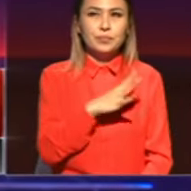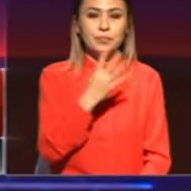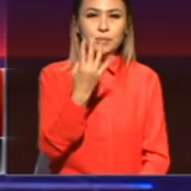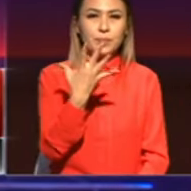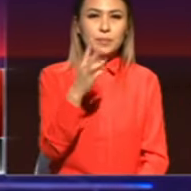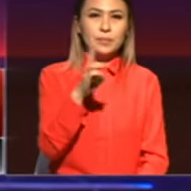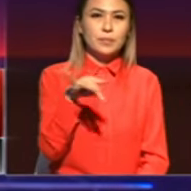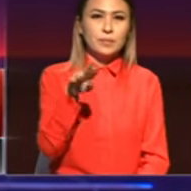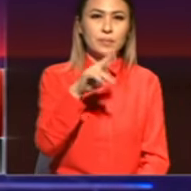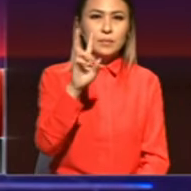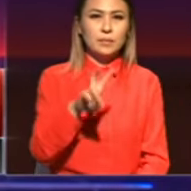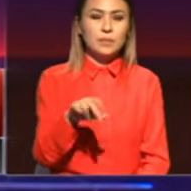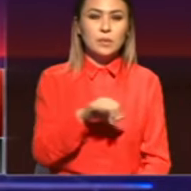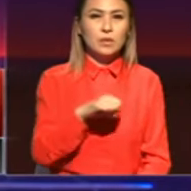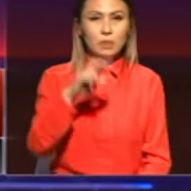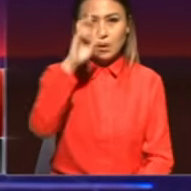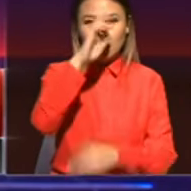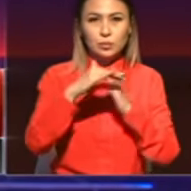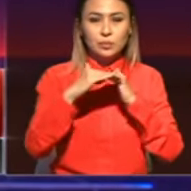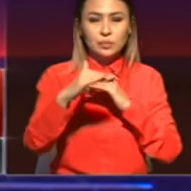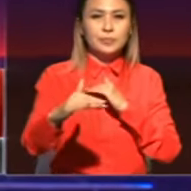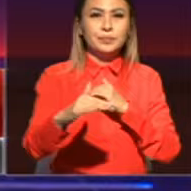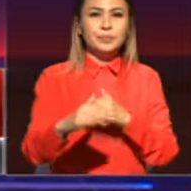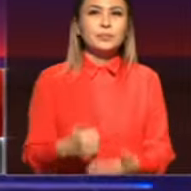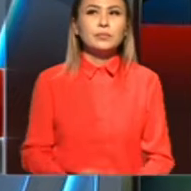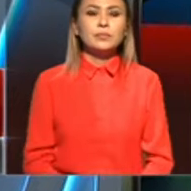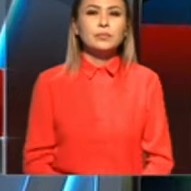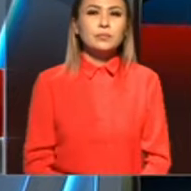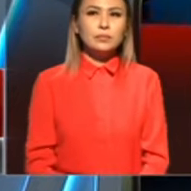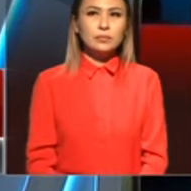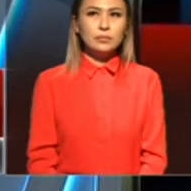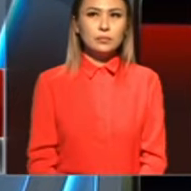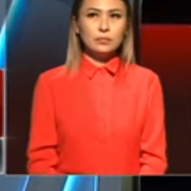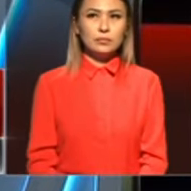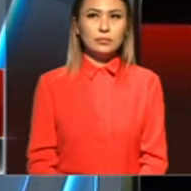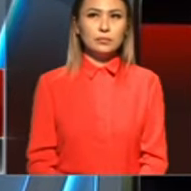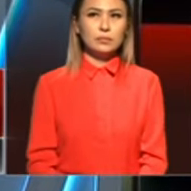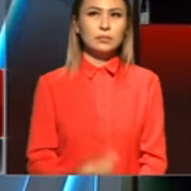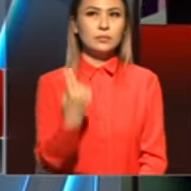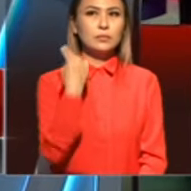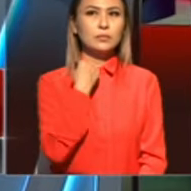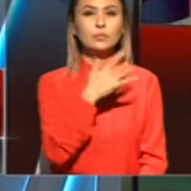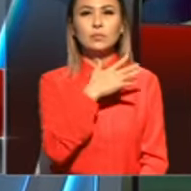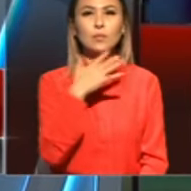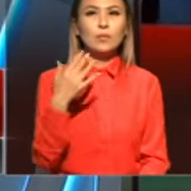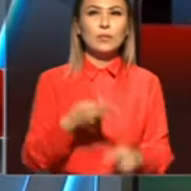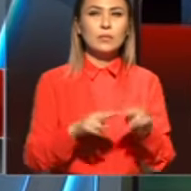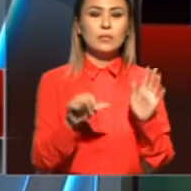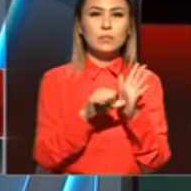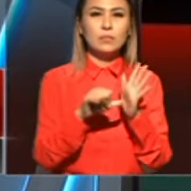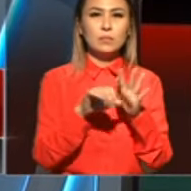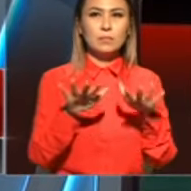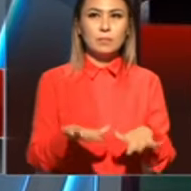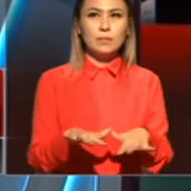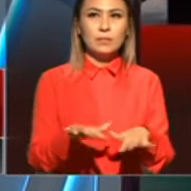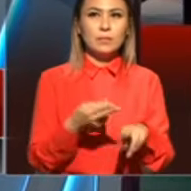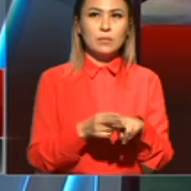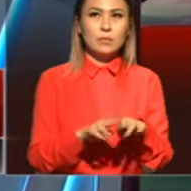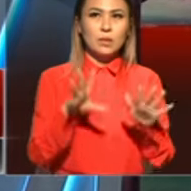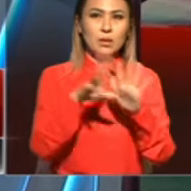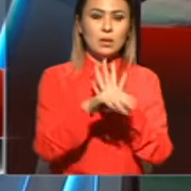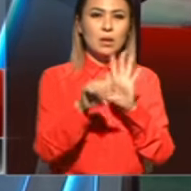доллар. Нидерланды елінің өзі бағана көрдіңіздер ғой, не цифрда қарызы көп елдердің ішінде 6-шы орында тұрған ел. Оның өзіне